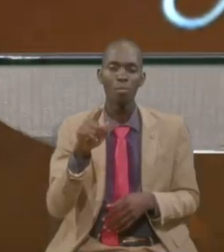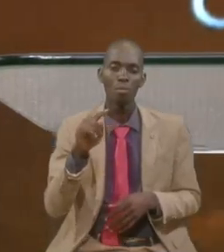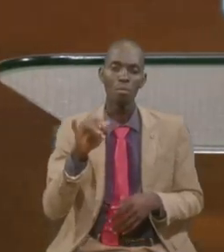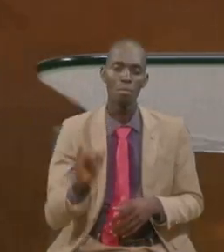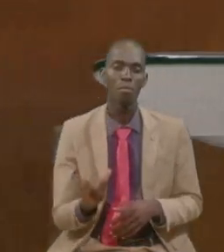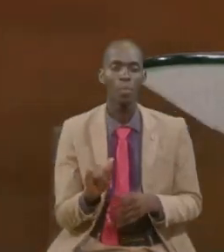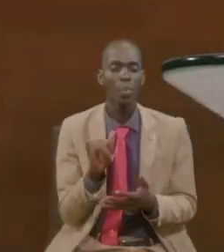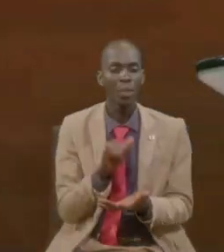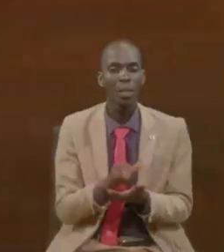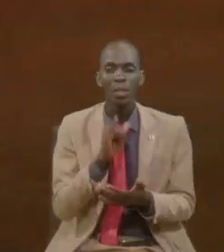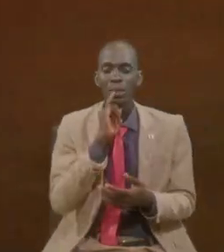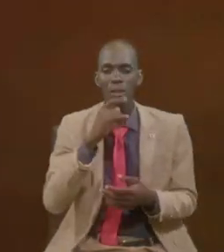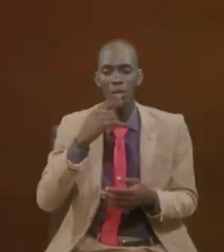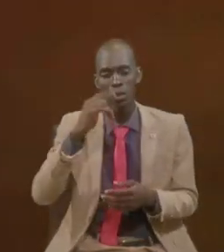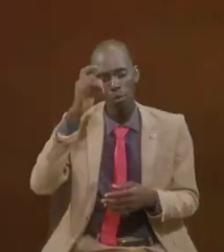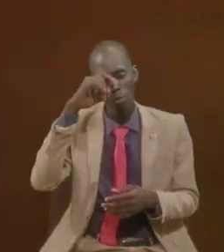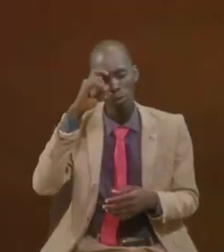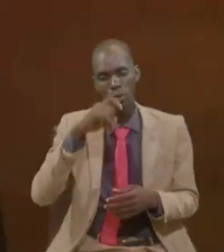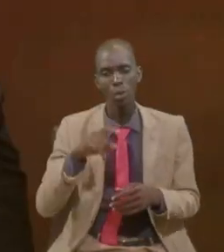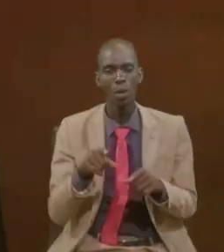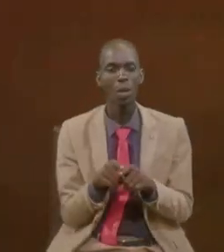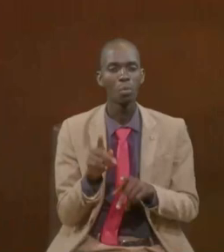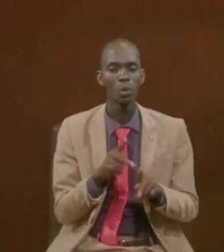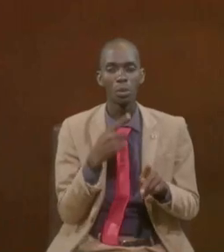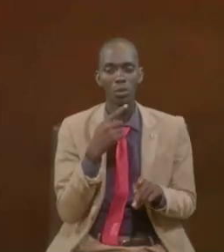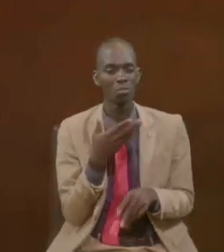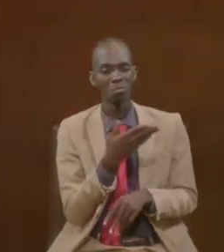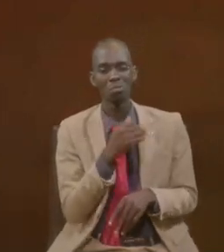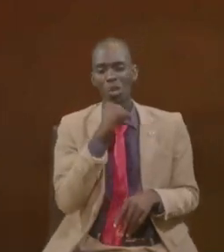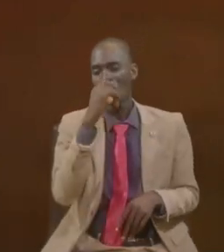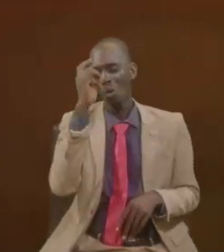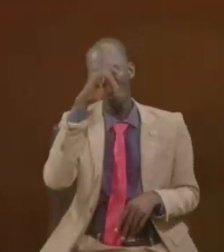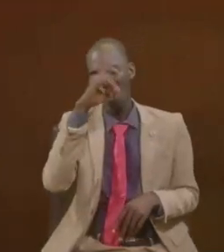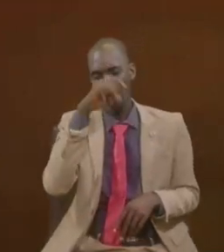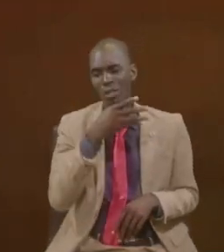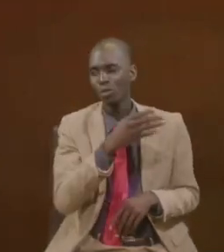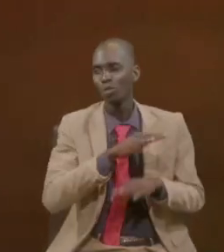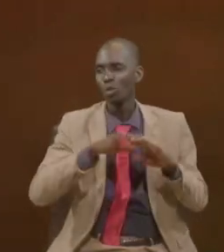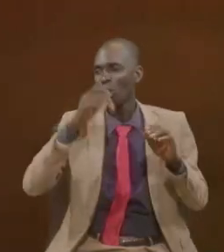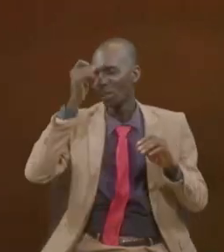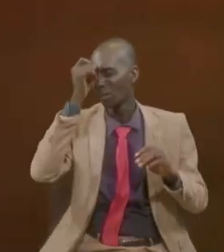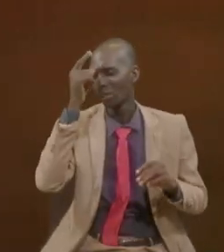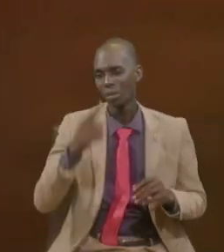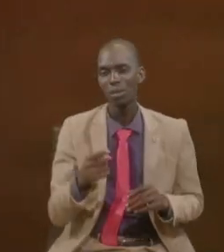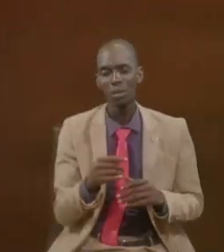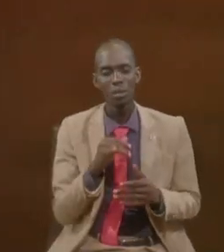d'hypocrisie. C'est la sagesse que Dieu a. On dit que l'homme-là n'est pas sage.